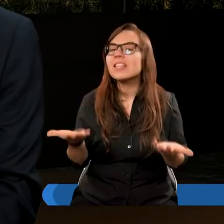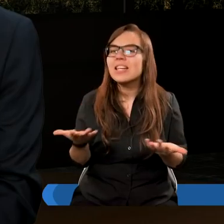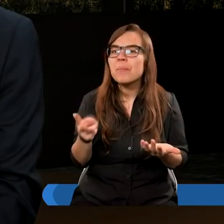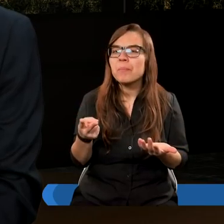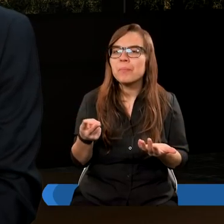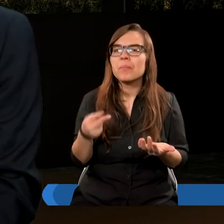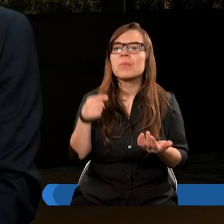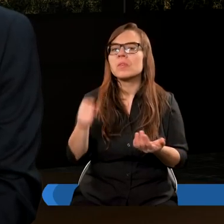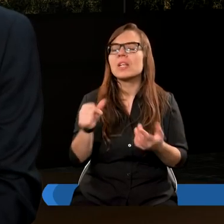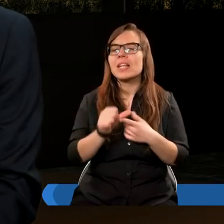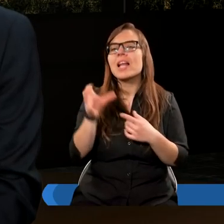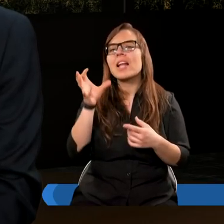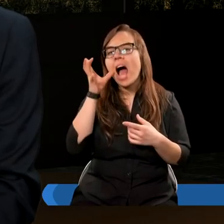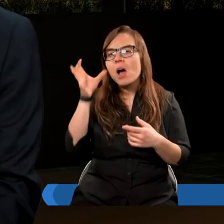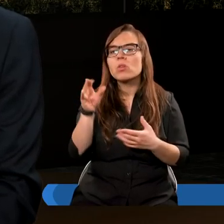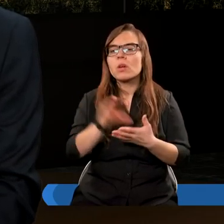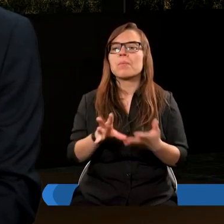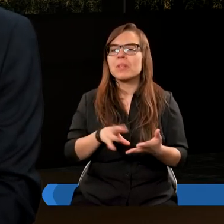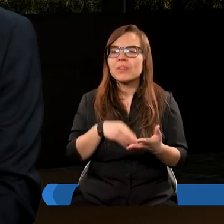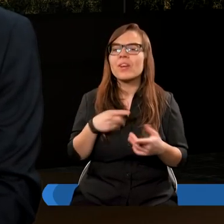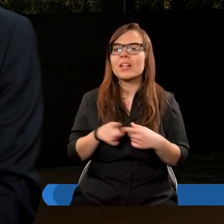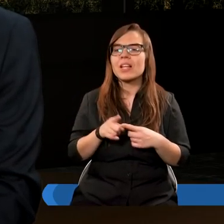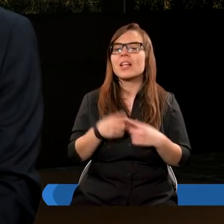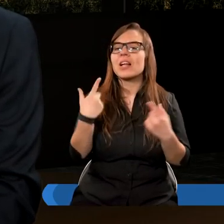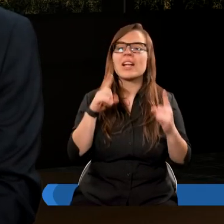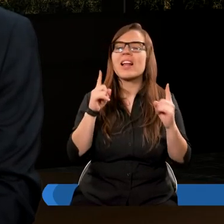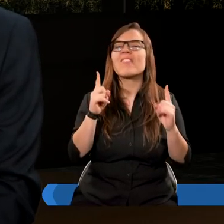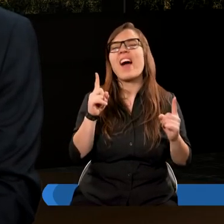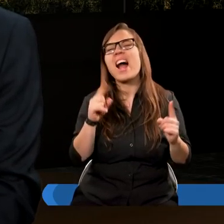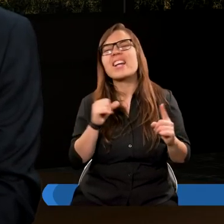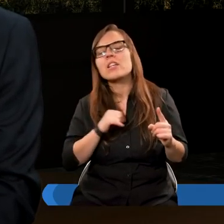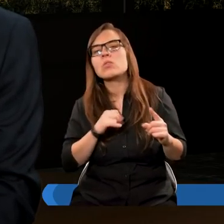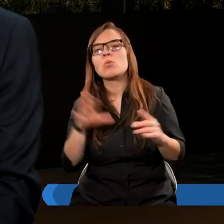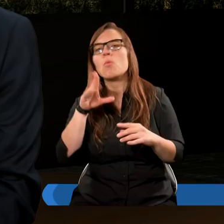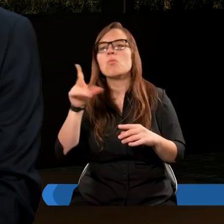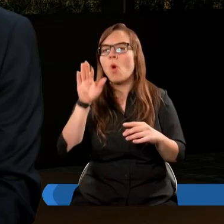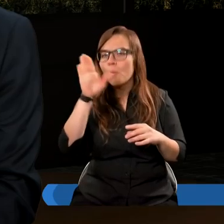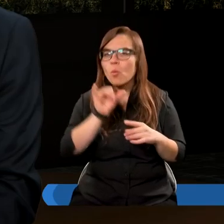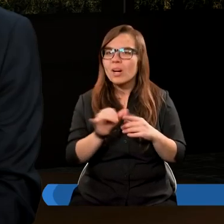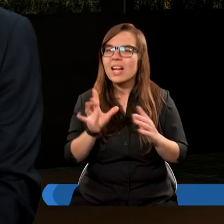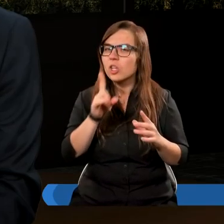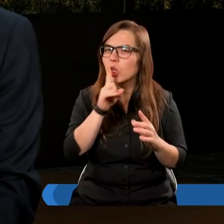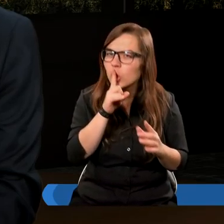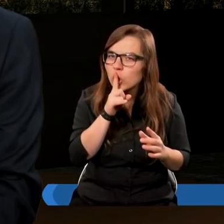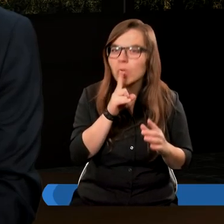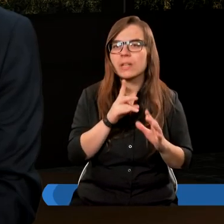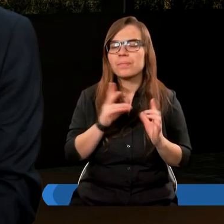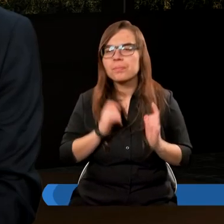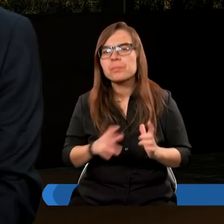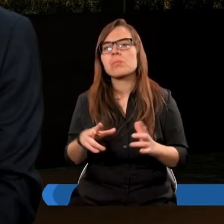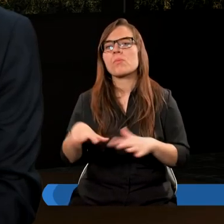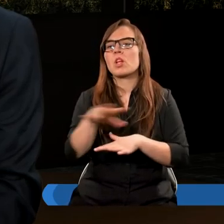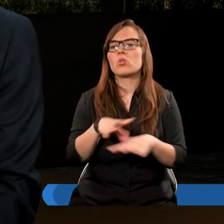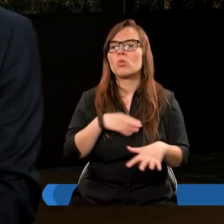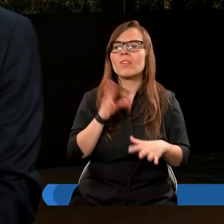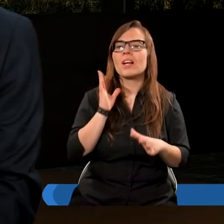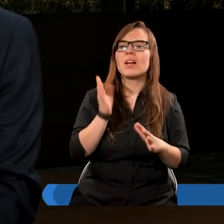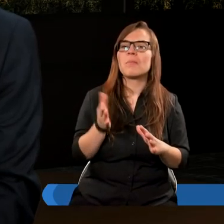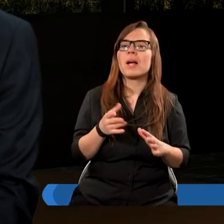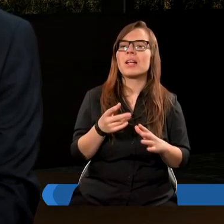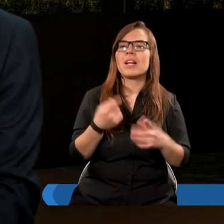który będąc autorem Pisma Świętego nie zwraca na siebie uwagi, bo taki jest Bóg. On będzie pokazywał. Duch Święty będzie